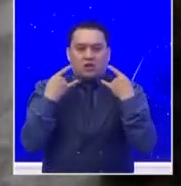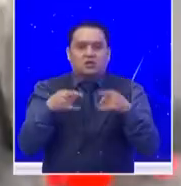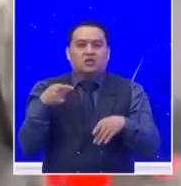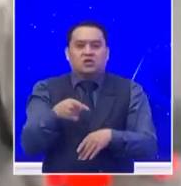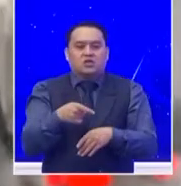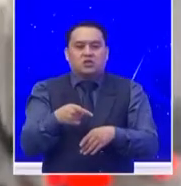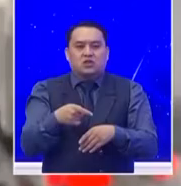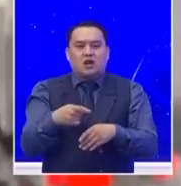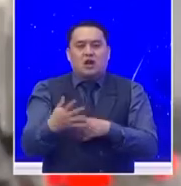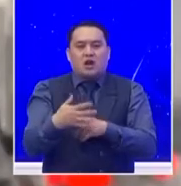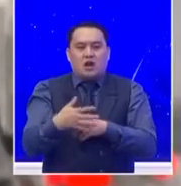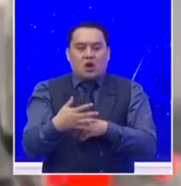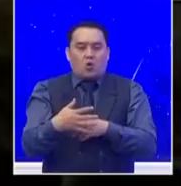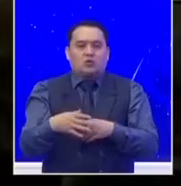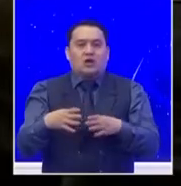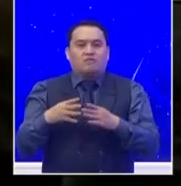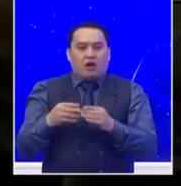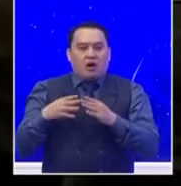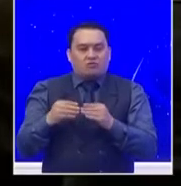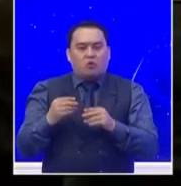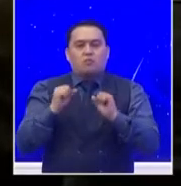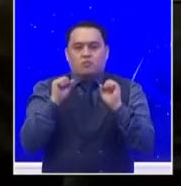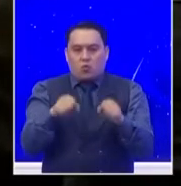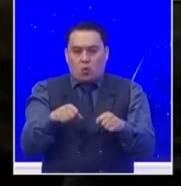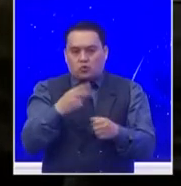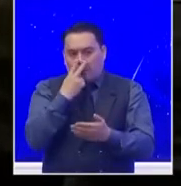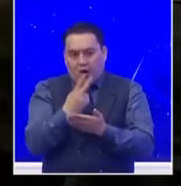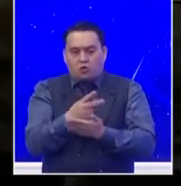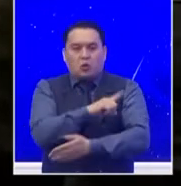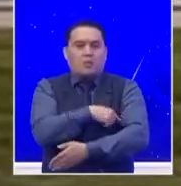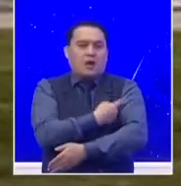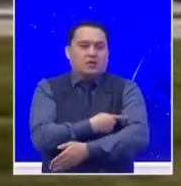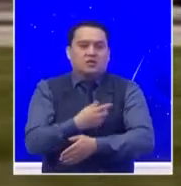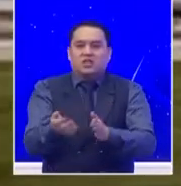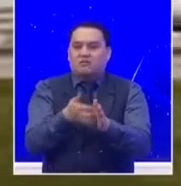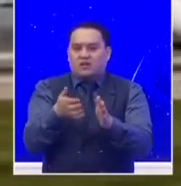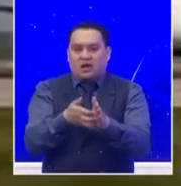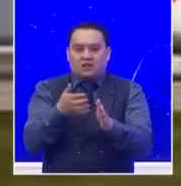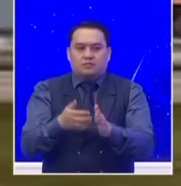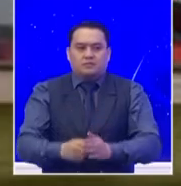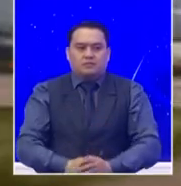1000 аппаратов вентиляции легких, которых на Апеннинах, как свидетельствуют медики, очень не хватает.